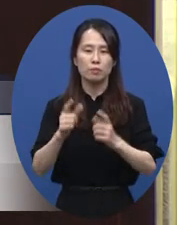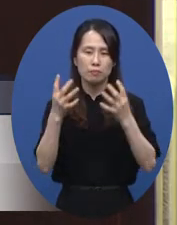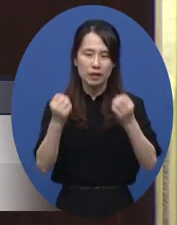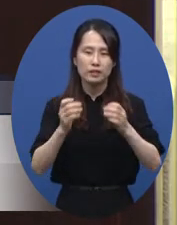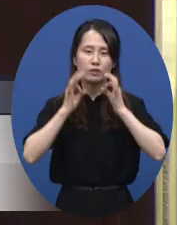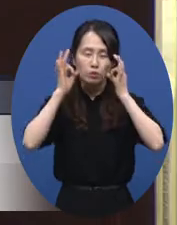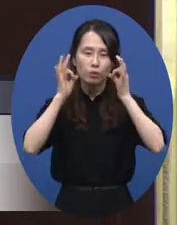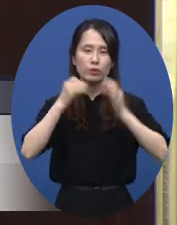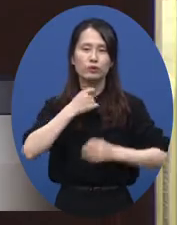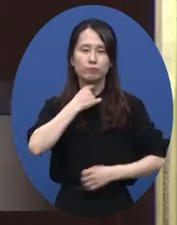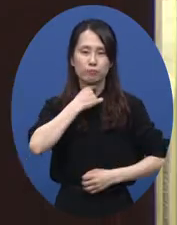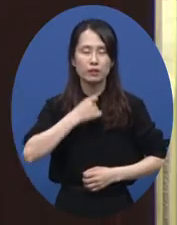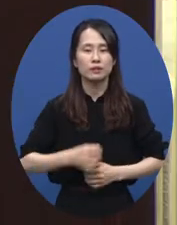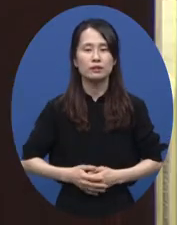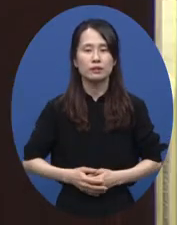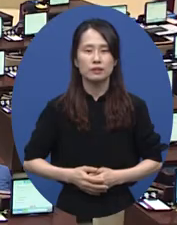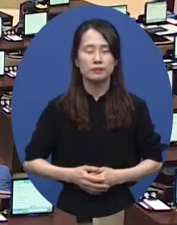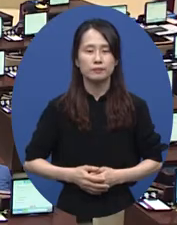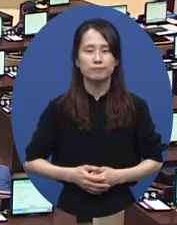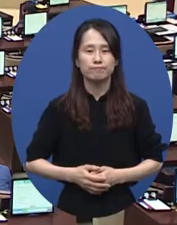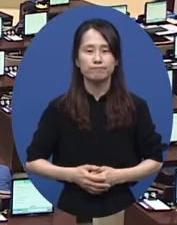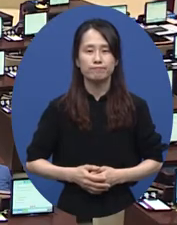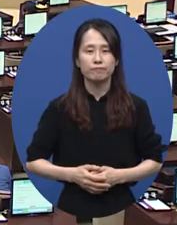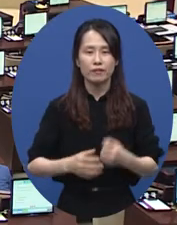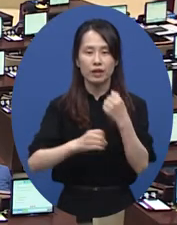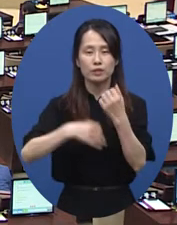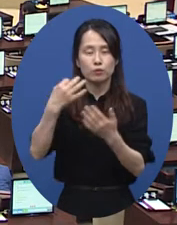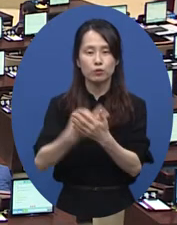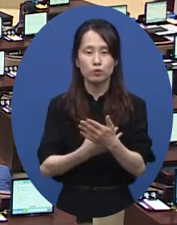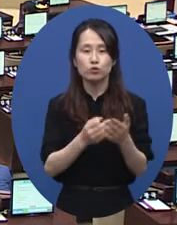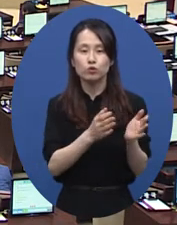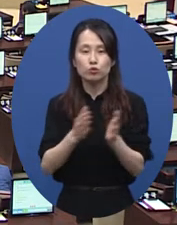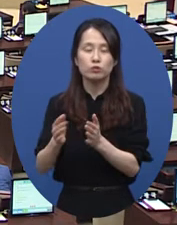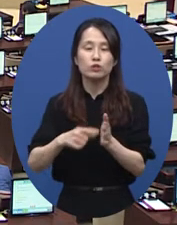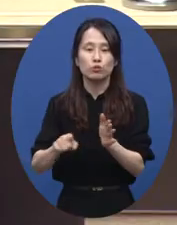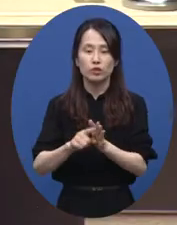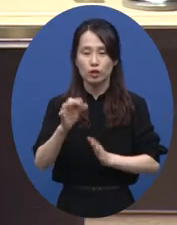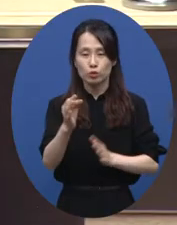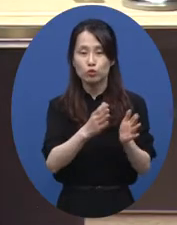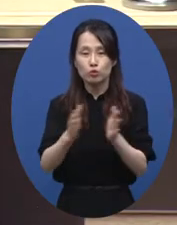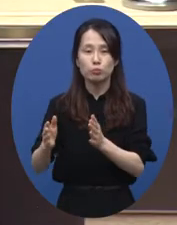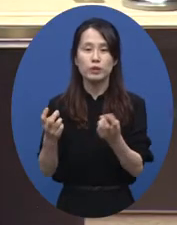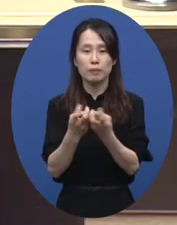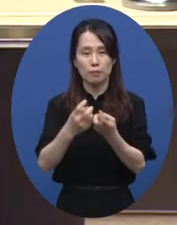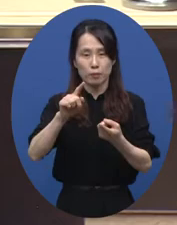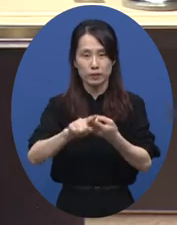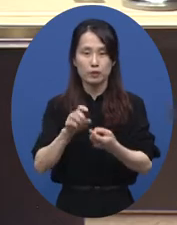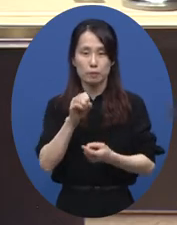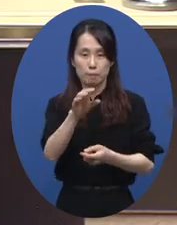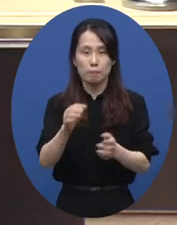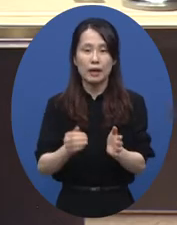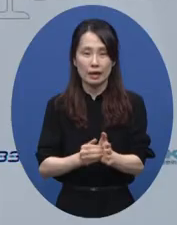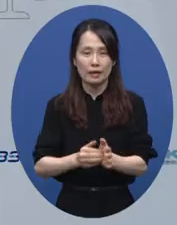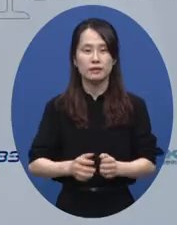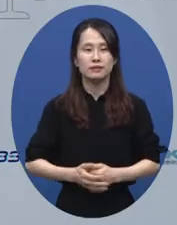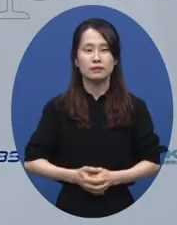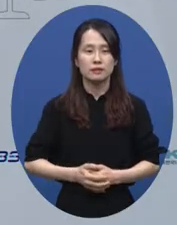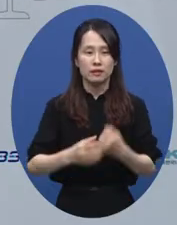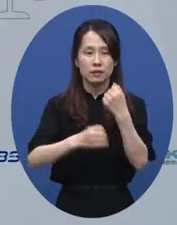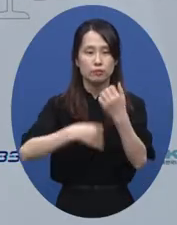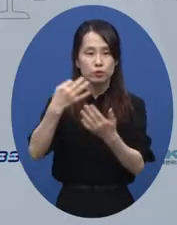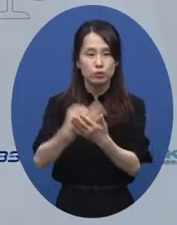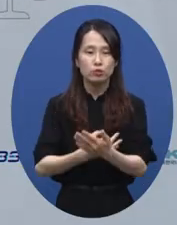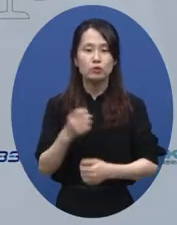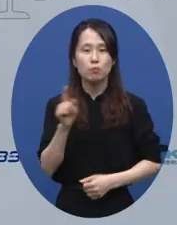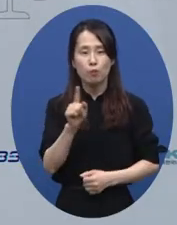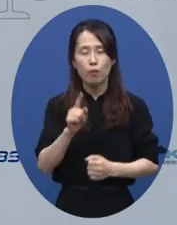위해서도 더 많이 노력을 해 나가겠습니다 기본소득 추진을 위한 재원마련 방안 에 대한 얘기도 같습니다 기본소득